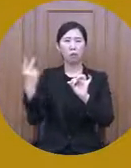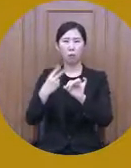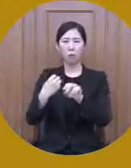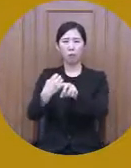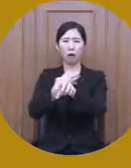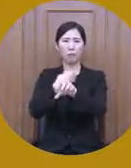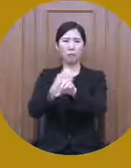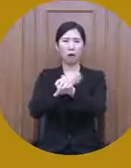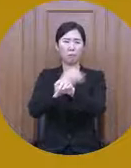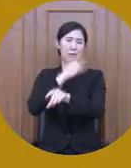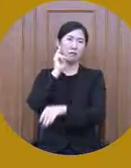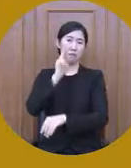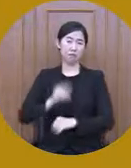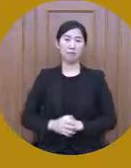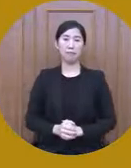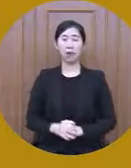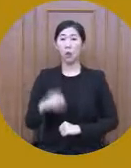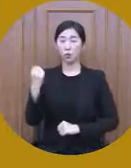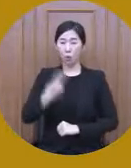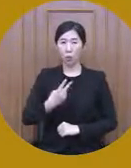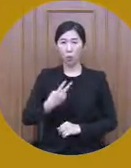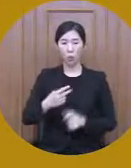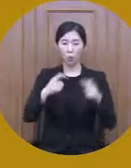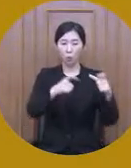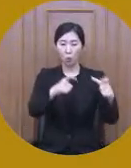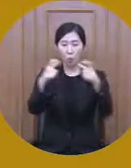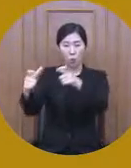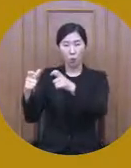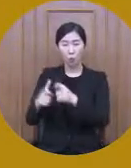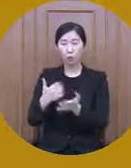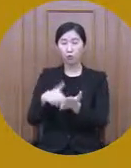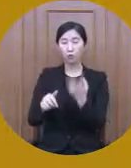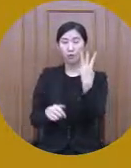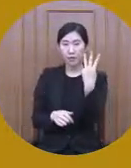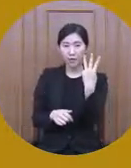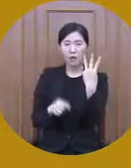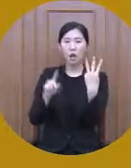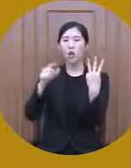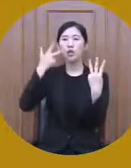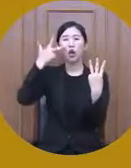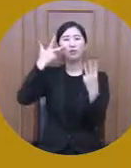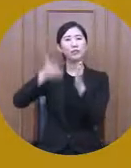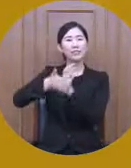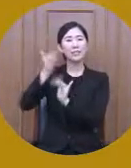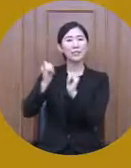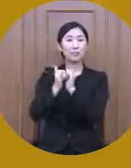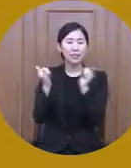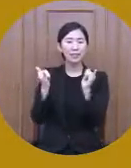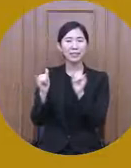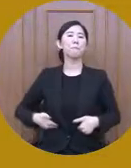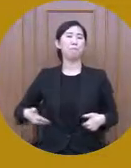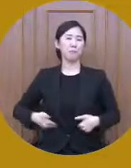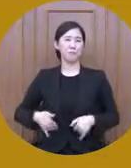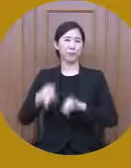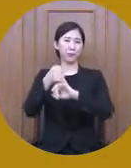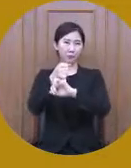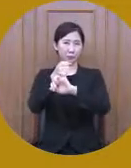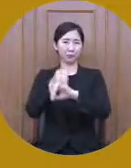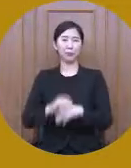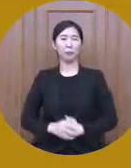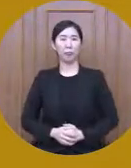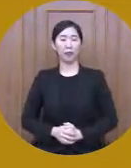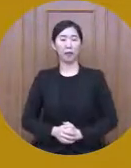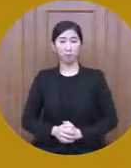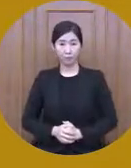더구나 이 세 개의 동지역에는 여주시 인구의 52%가 거주하고 있어서 사업의 필요성이 큽니다. 그러면